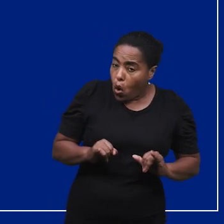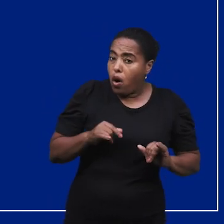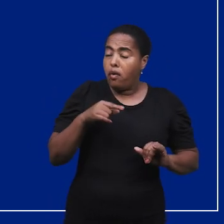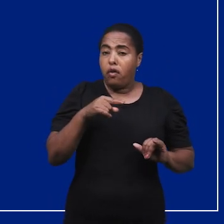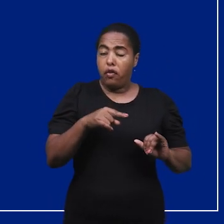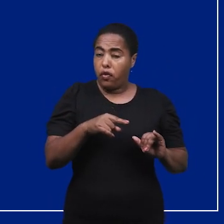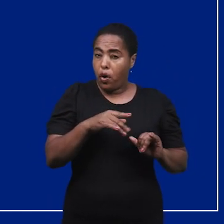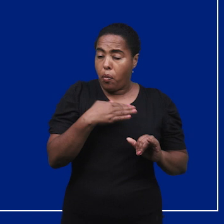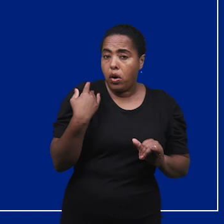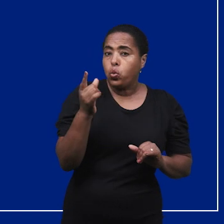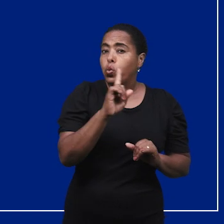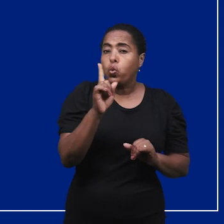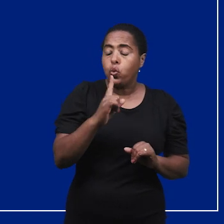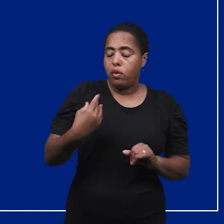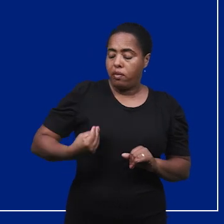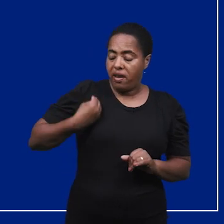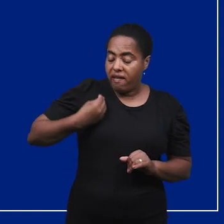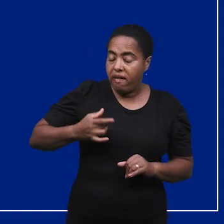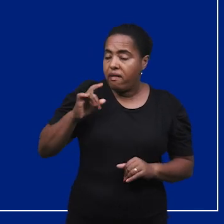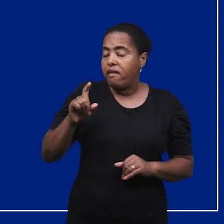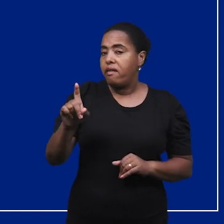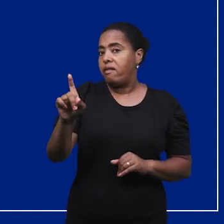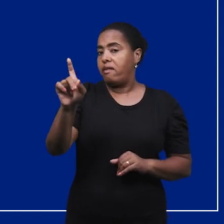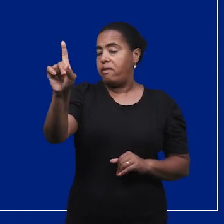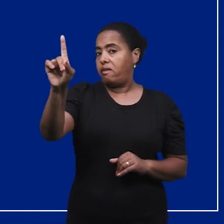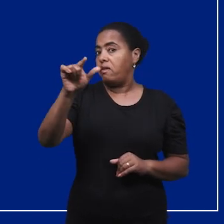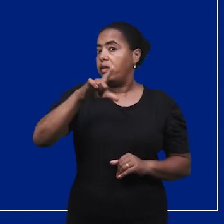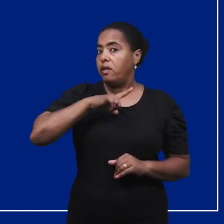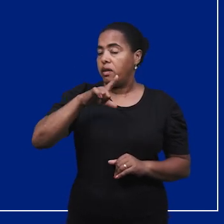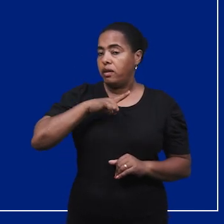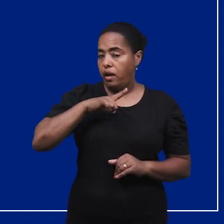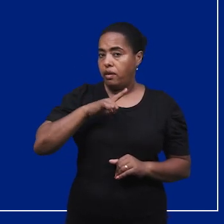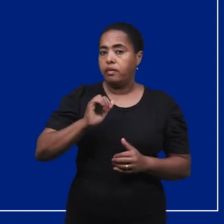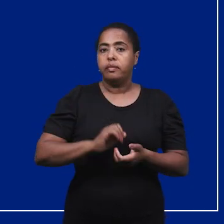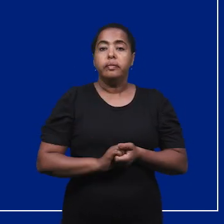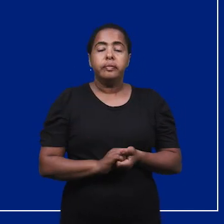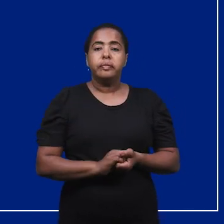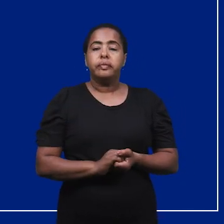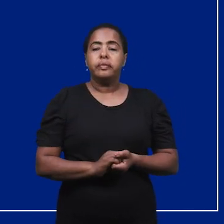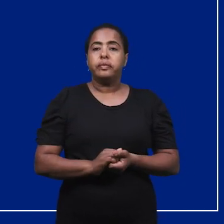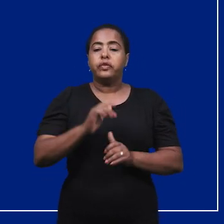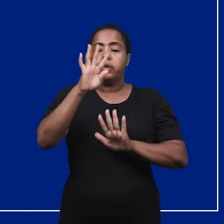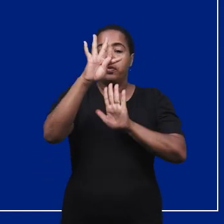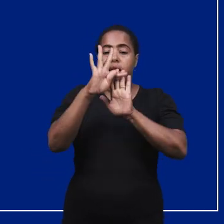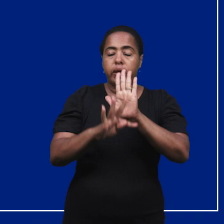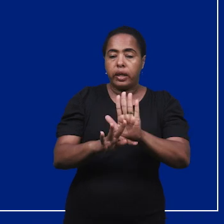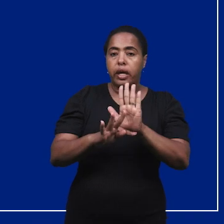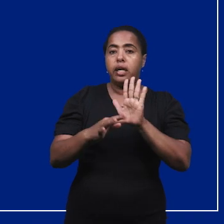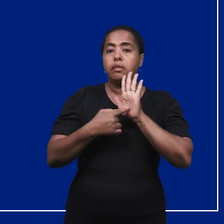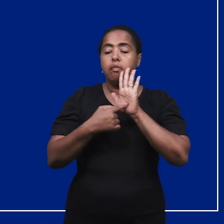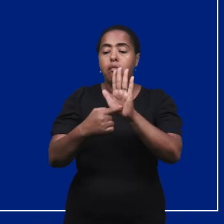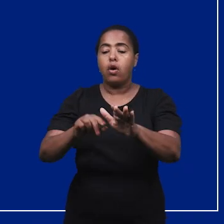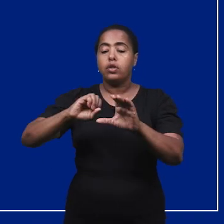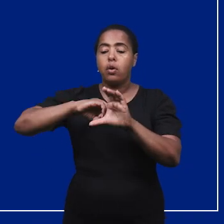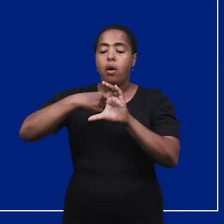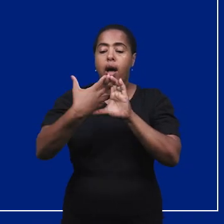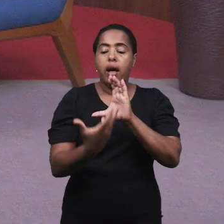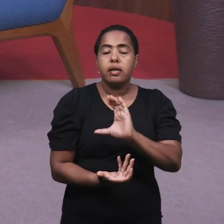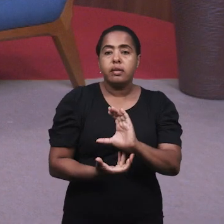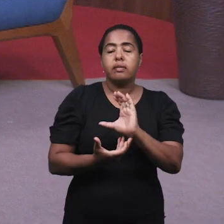point, mais aient la vie éternelle. Ce texte parle sur un aspect du